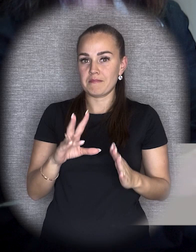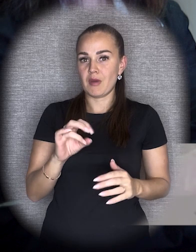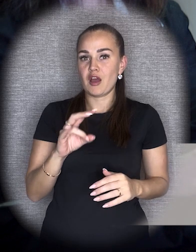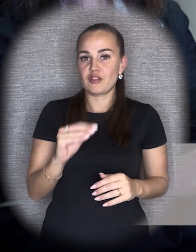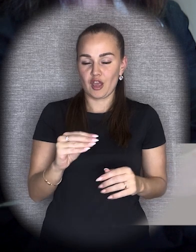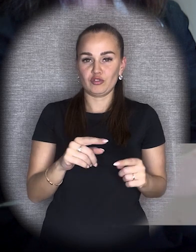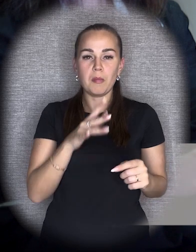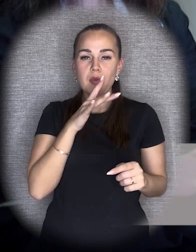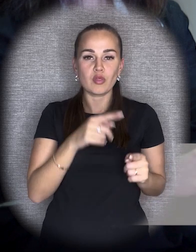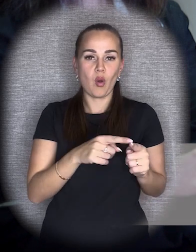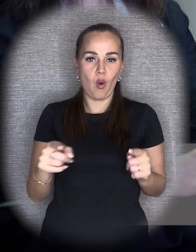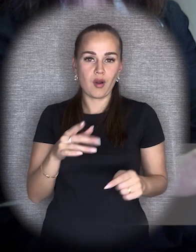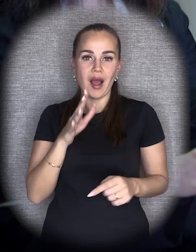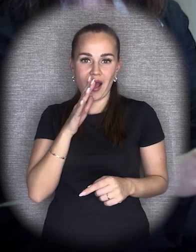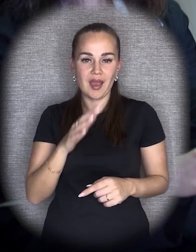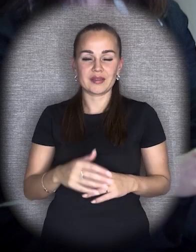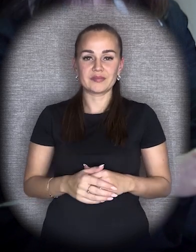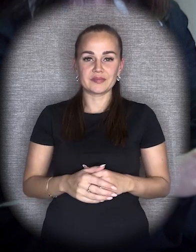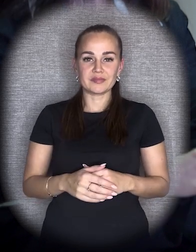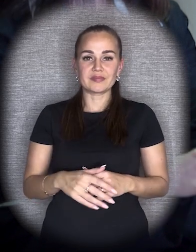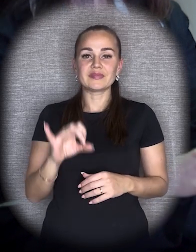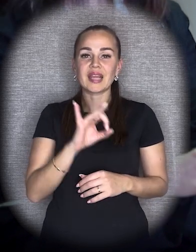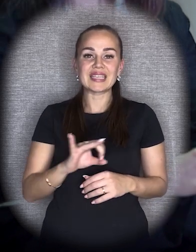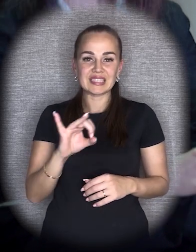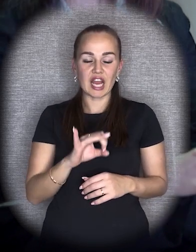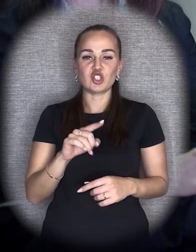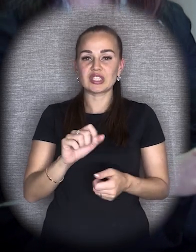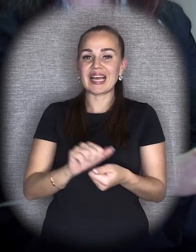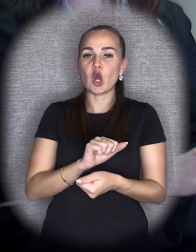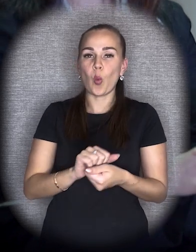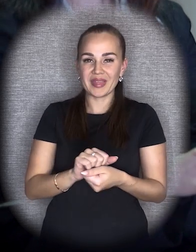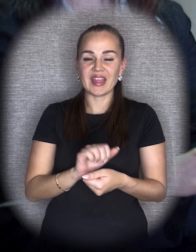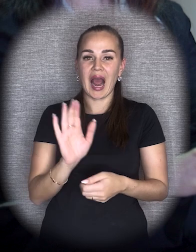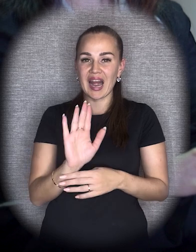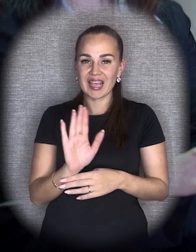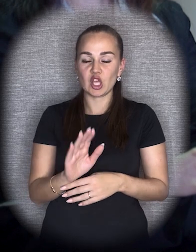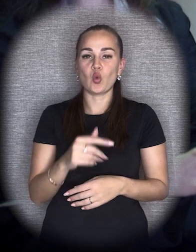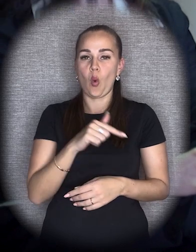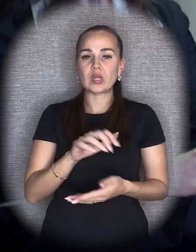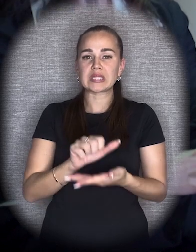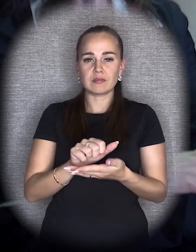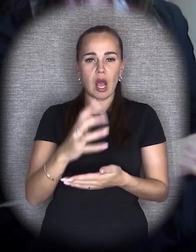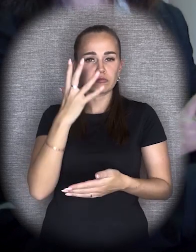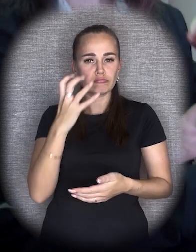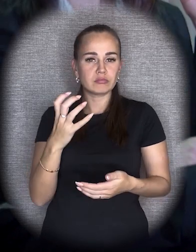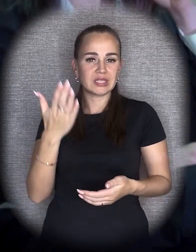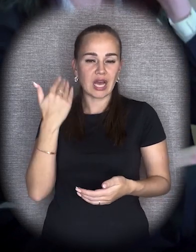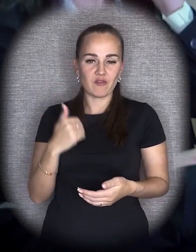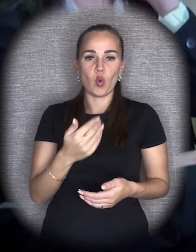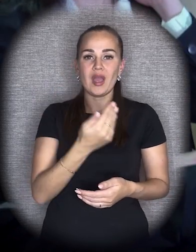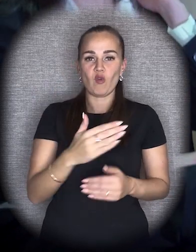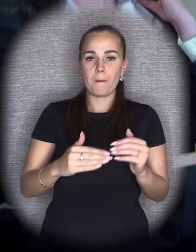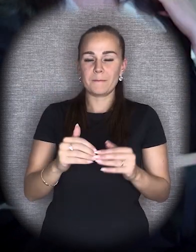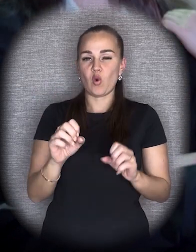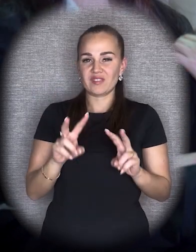стороны, сфера исторического документального кино, которой я занимаюсь очень давно, это моя, в общем-то, профессиональная сфера, и я в